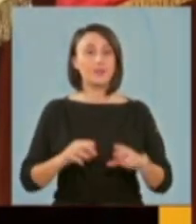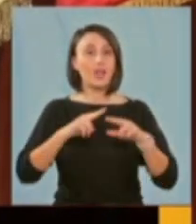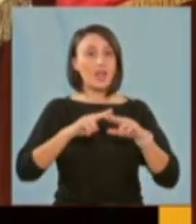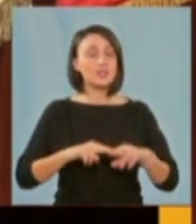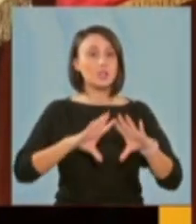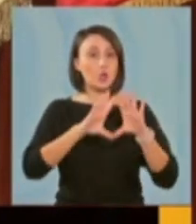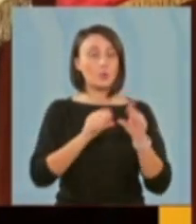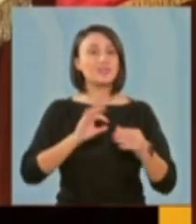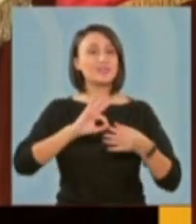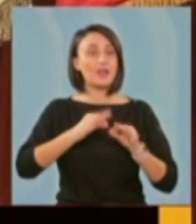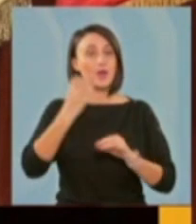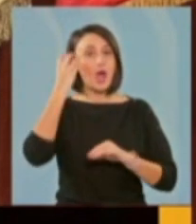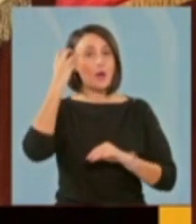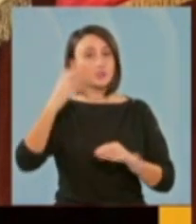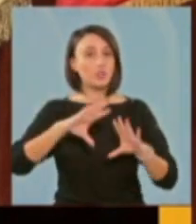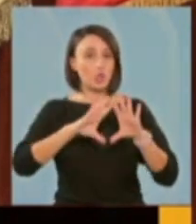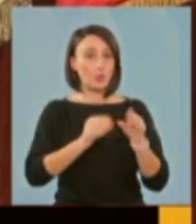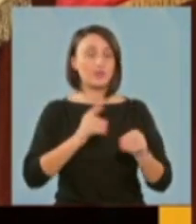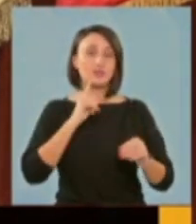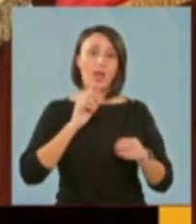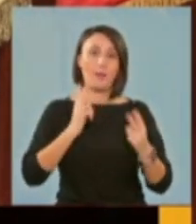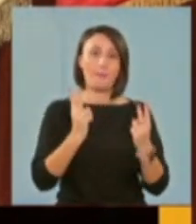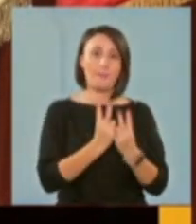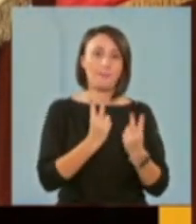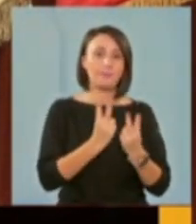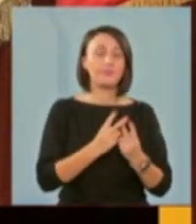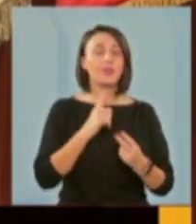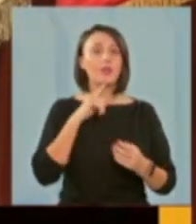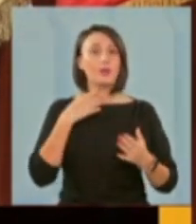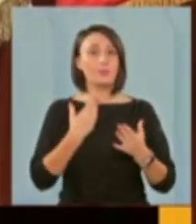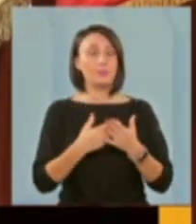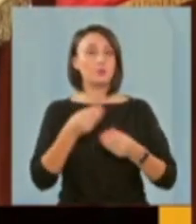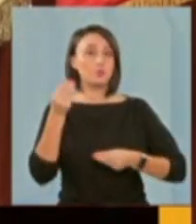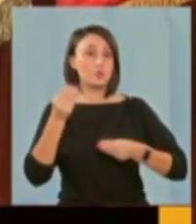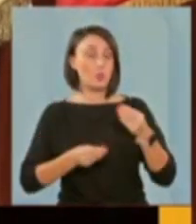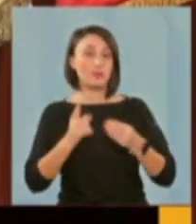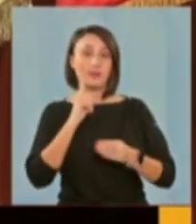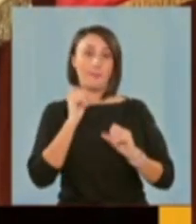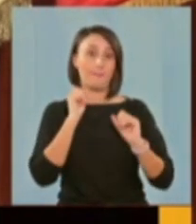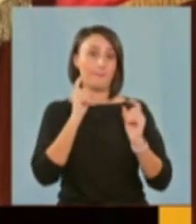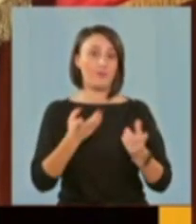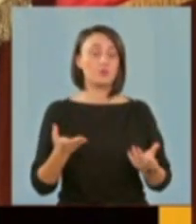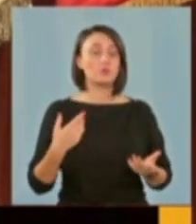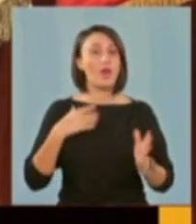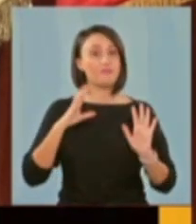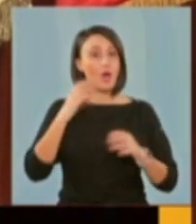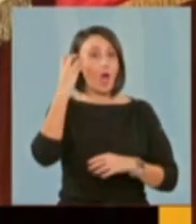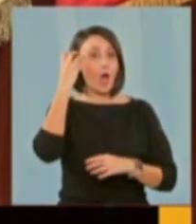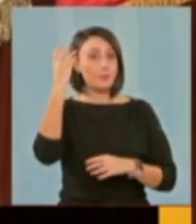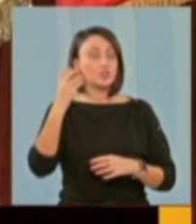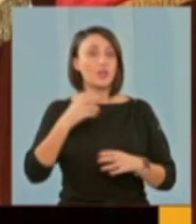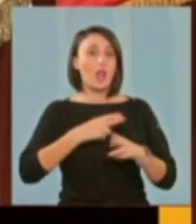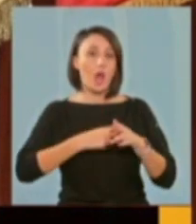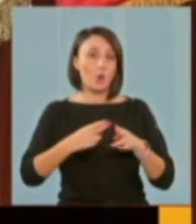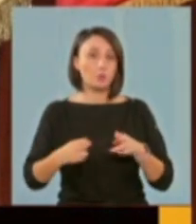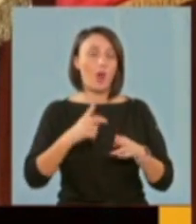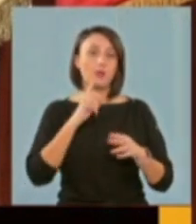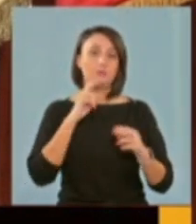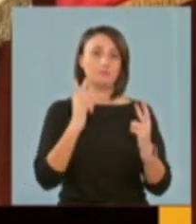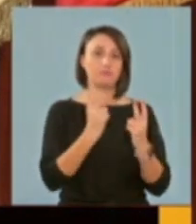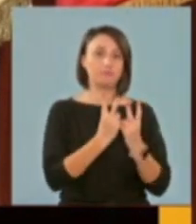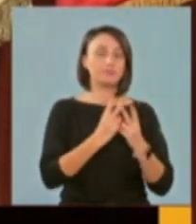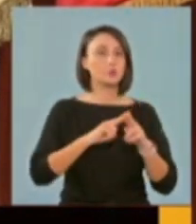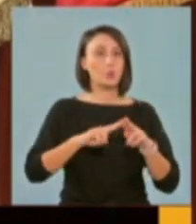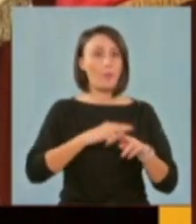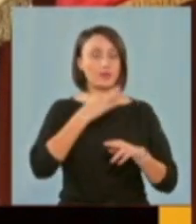Reziliența României înseamnă capacitatea României de a se adapta la situații neprevăzute, de a avea o capacitate naturală de adaptare. Cum